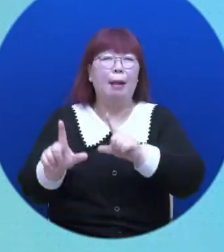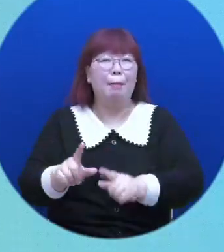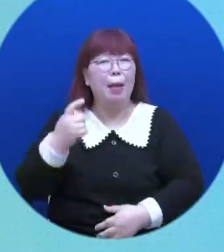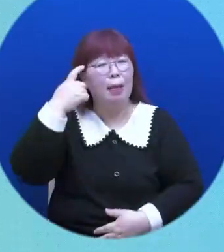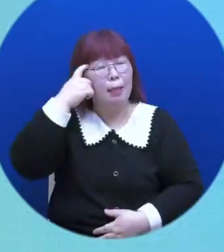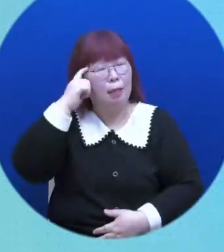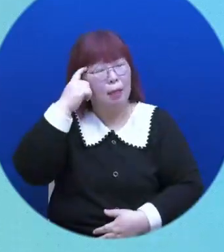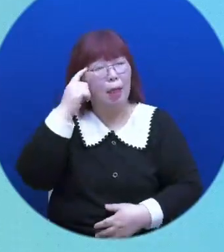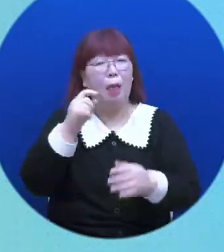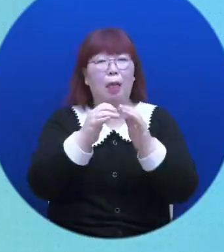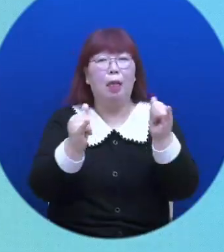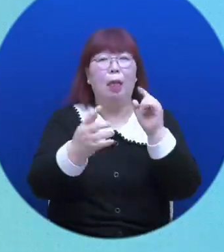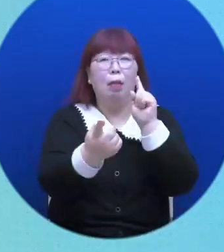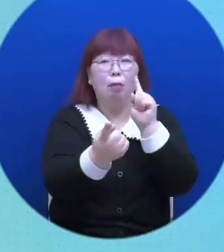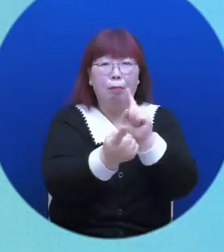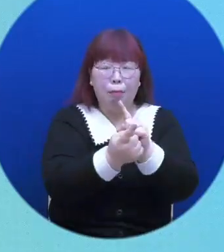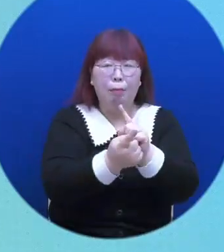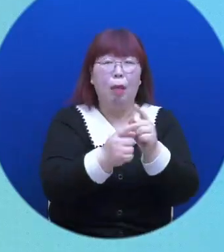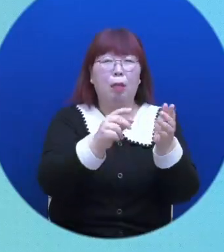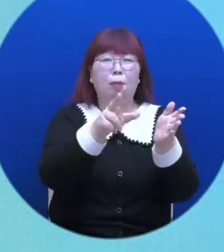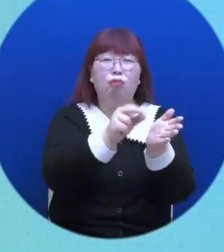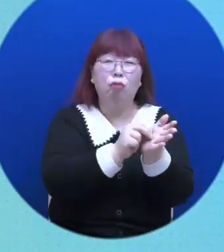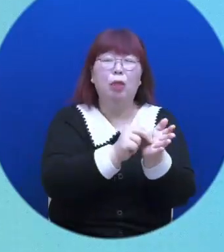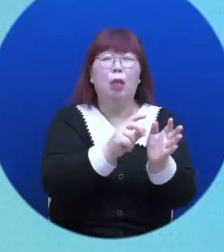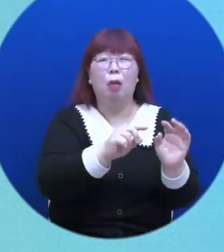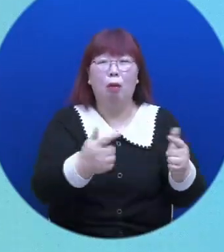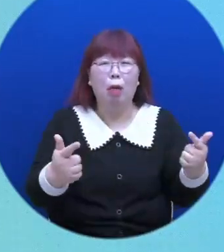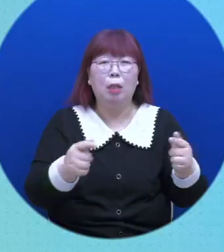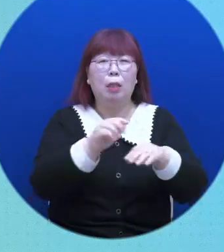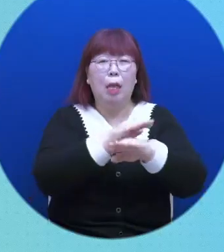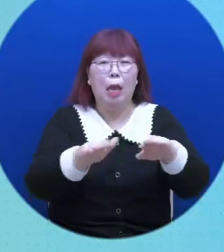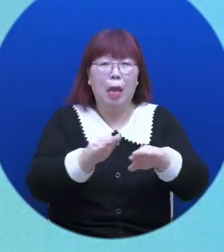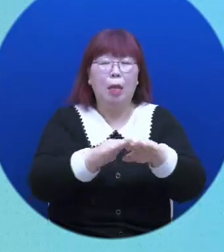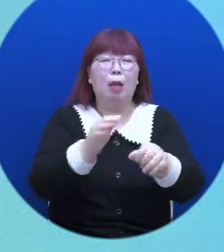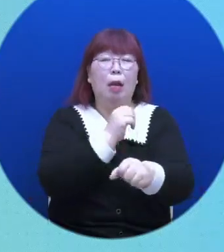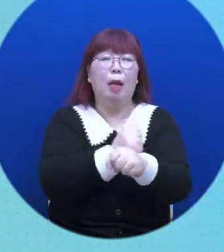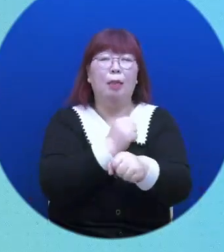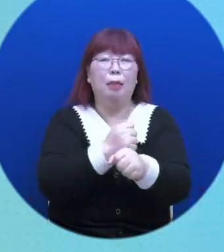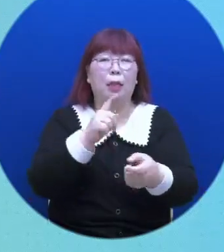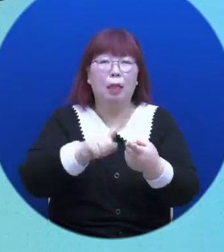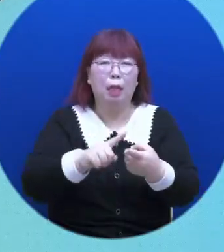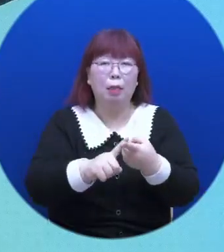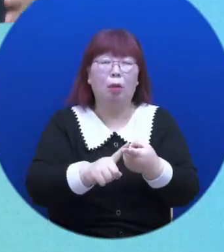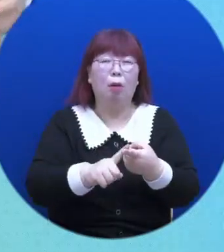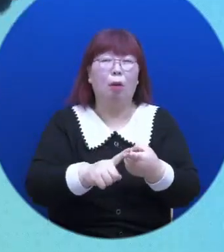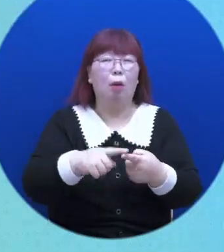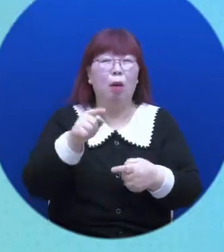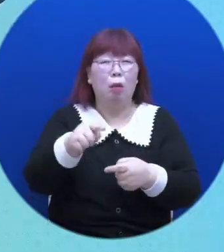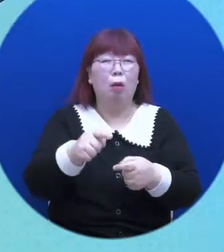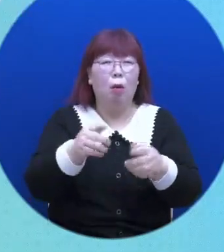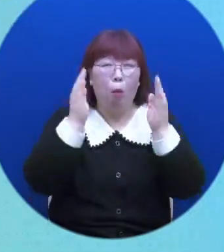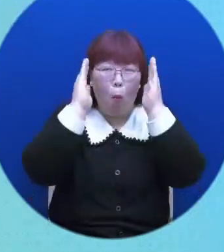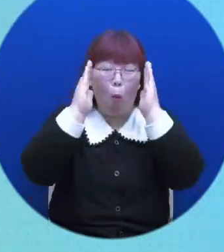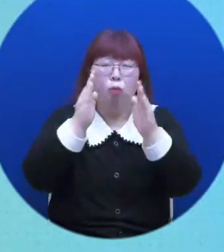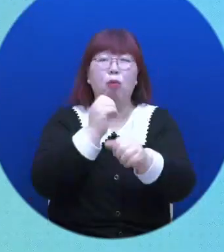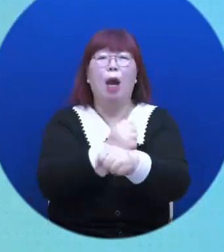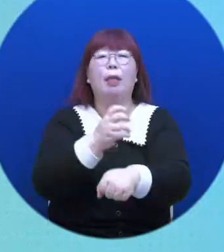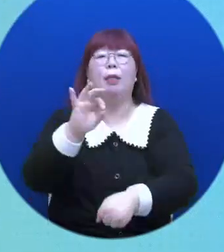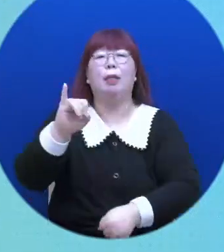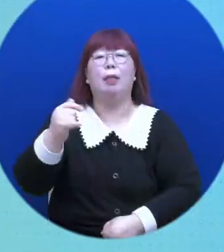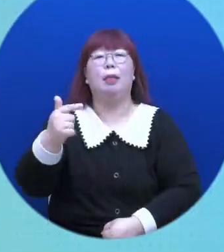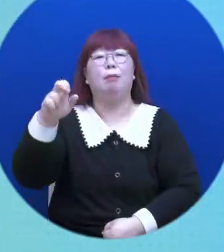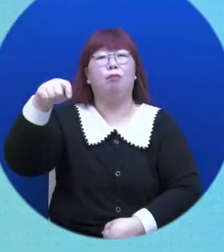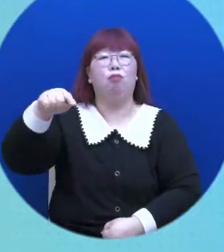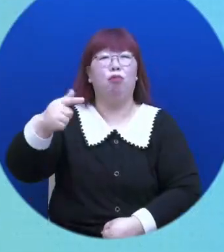인간의 문제를 만날 때 인간이 어떻게 그 문제를 헤쳐나가야 할지 이런 공부를 하는 것이